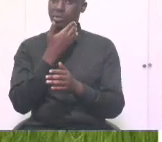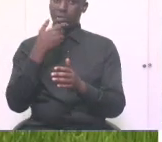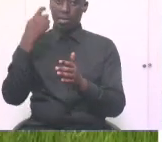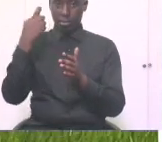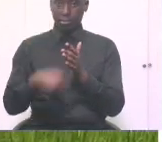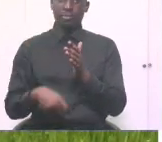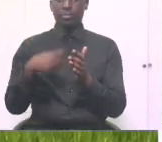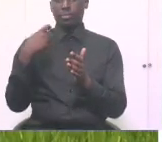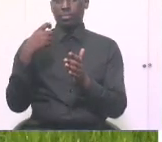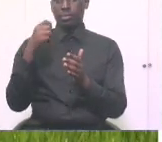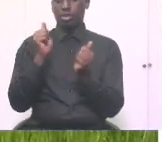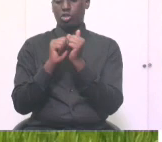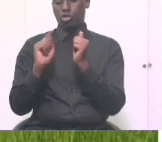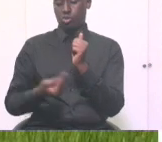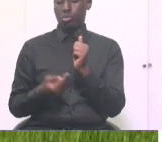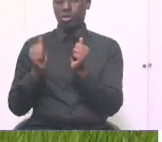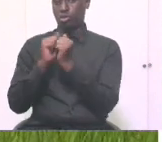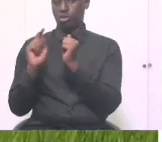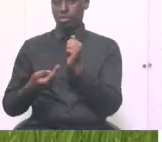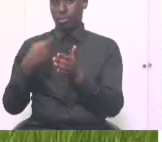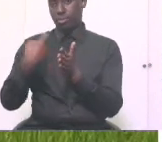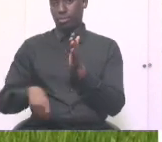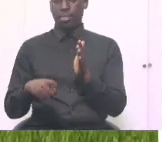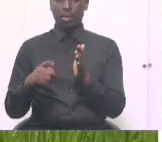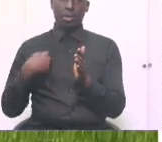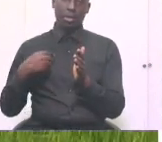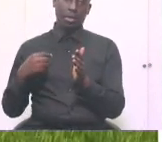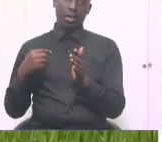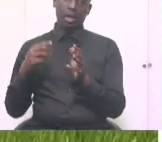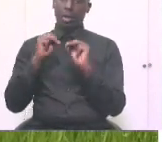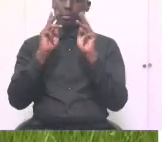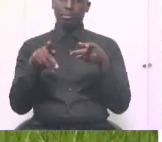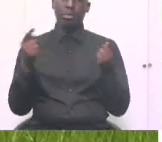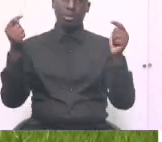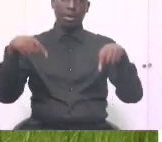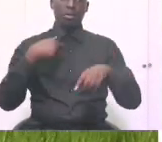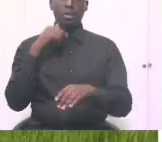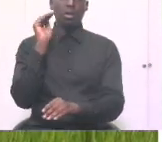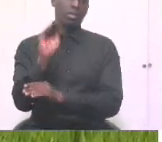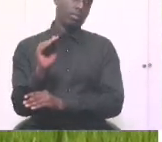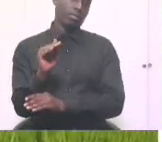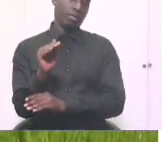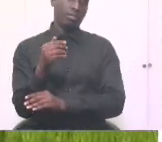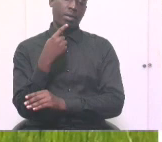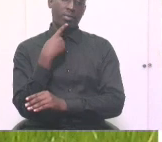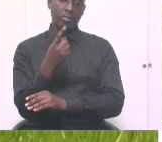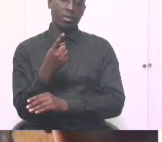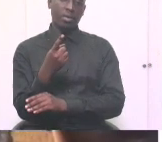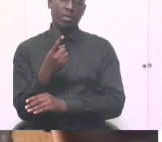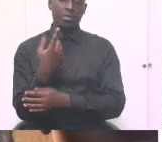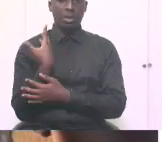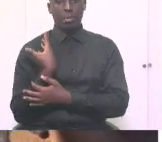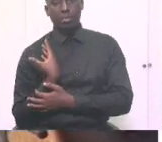buroke badukata amafaranga 10,000 niko bimeze. Nigeze n'abadepite bigeze kuza hano ndakibaza baravuga ngo